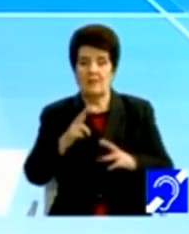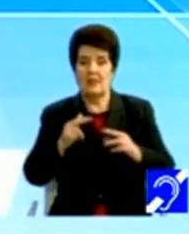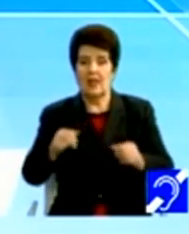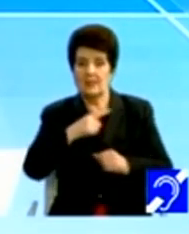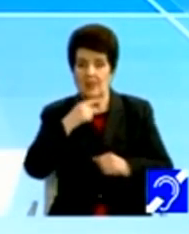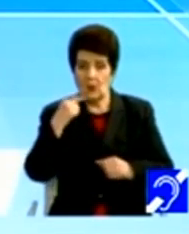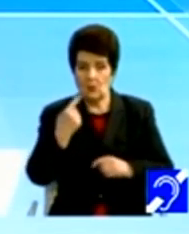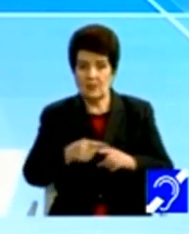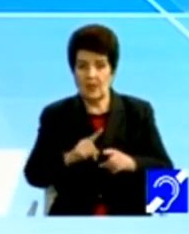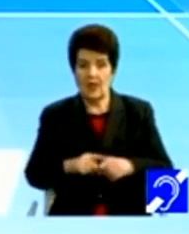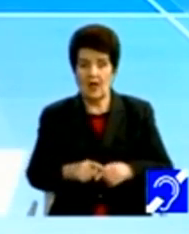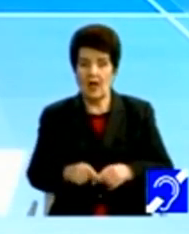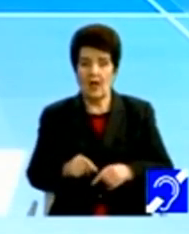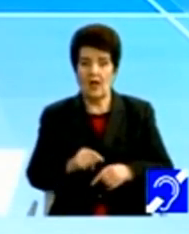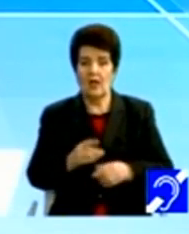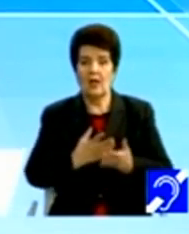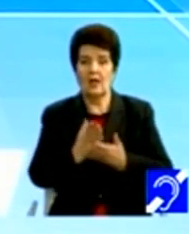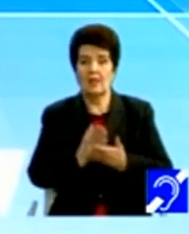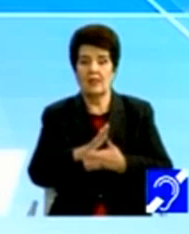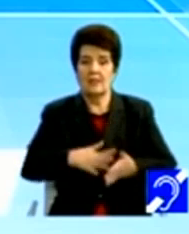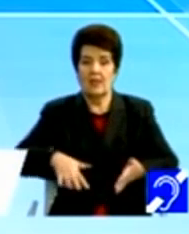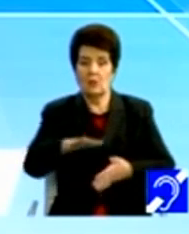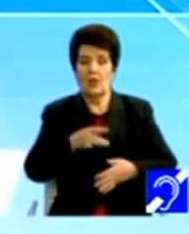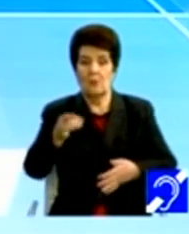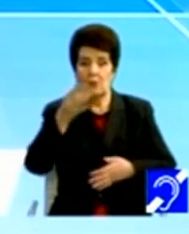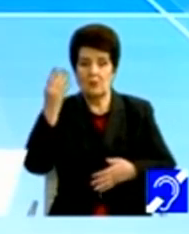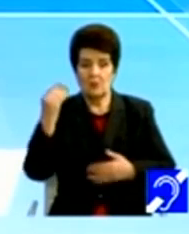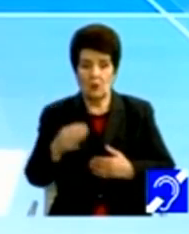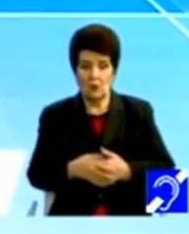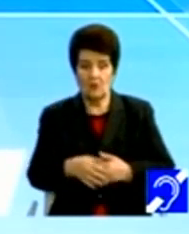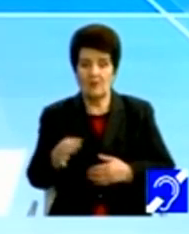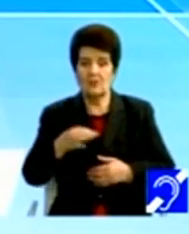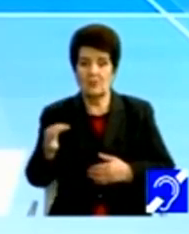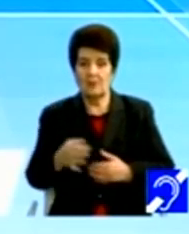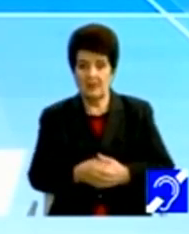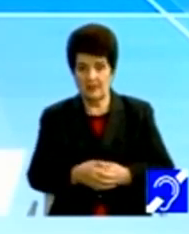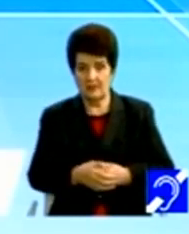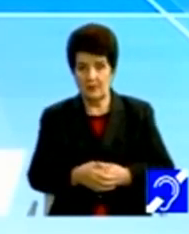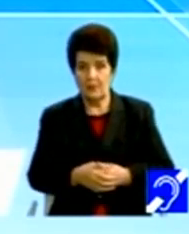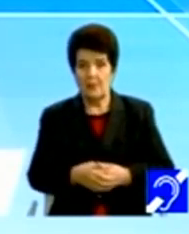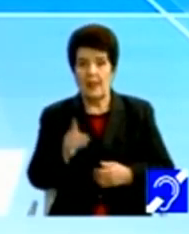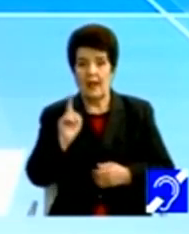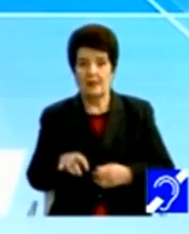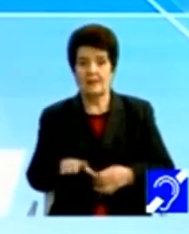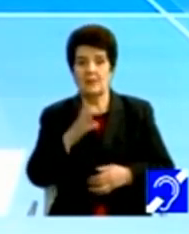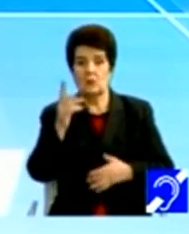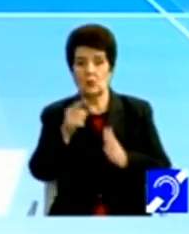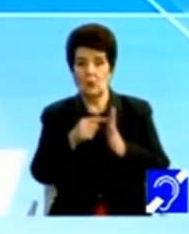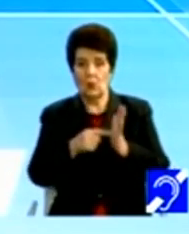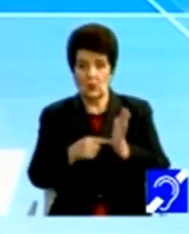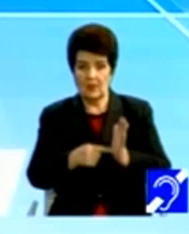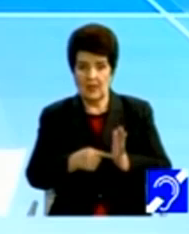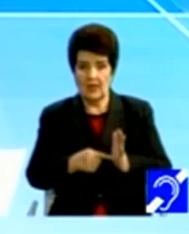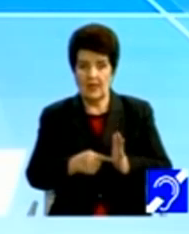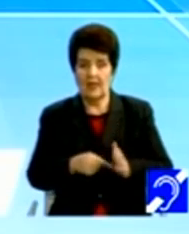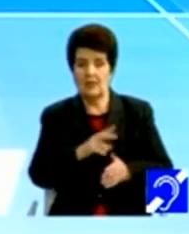Ruse, care nu respectă integritatea teritorială a Republicii Moldova și independența. Astea sunt punctele